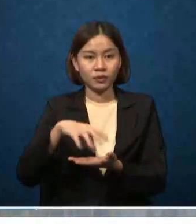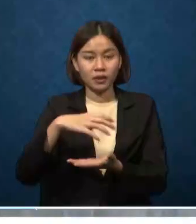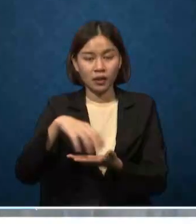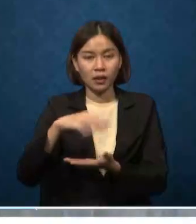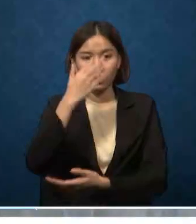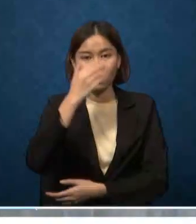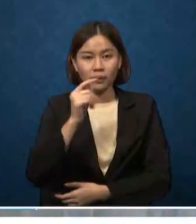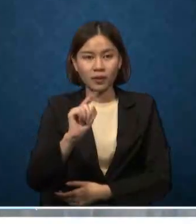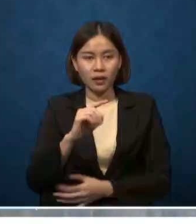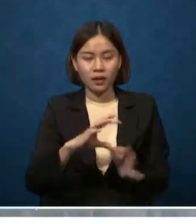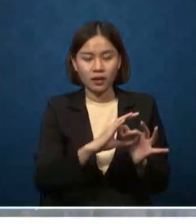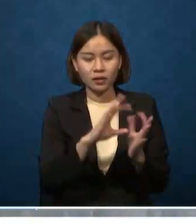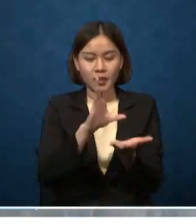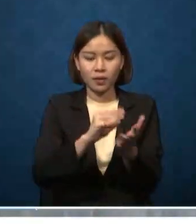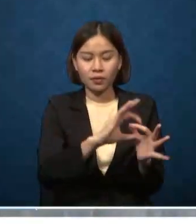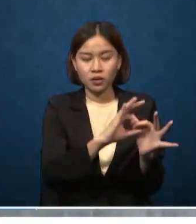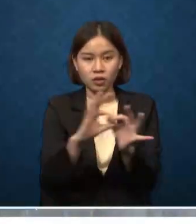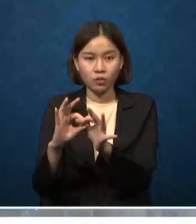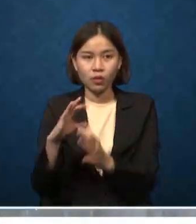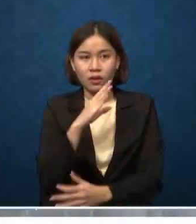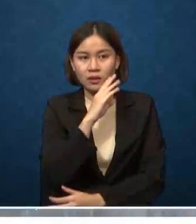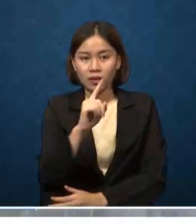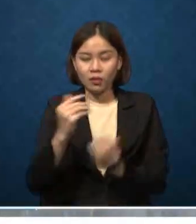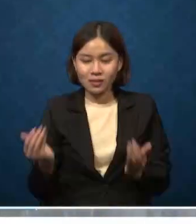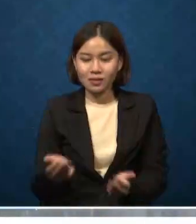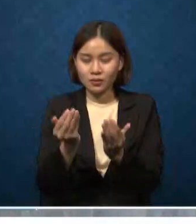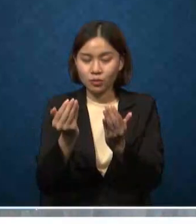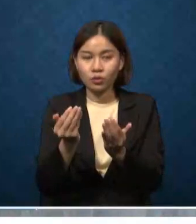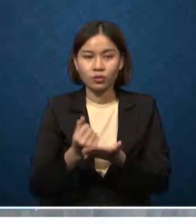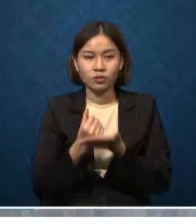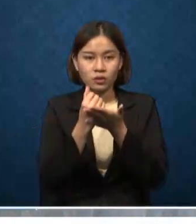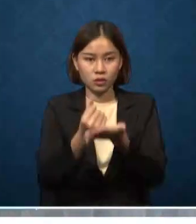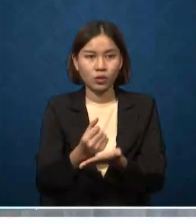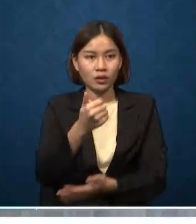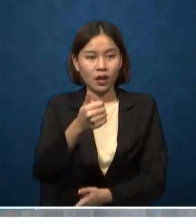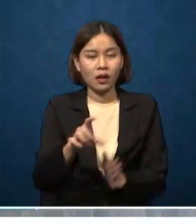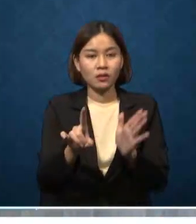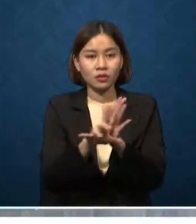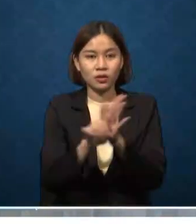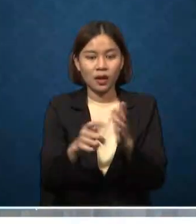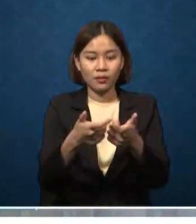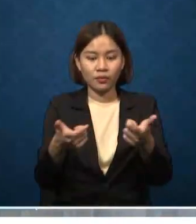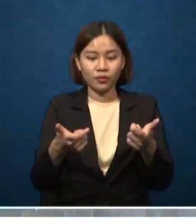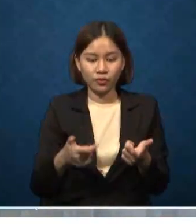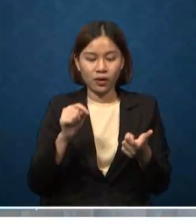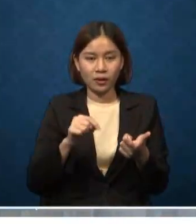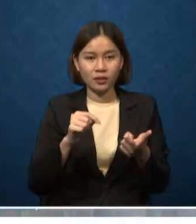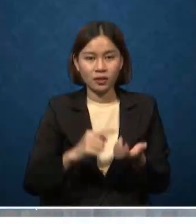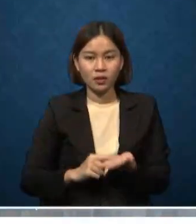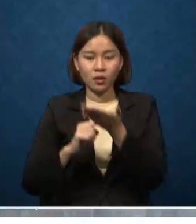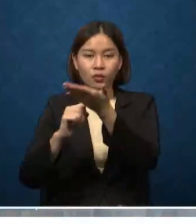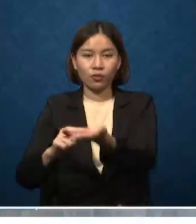จะเชื่อมโยงกันอะไรที่หนุนเสริมกันได้อะไรที่สุดท้ายรายงานของเรามันจะไปที่รัฐบาล